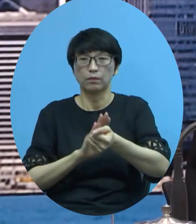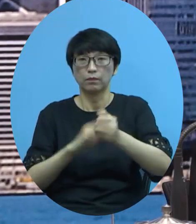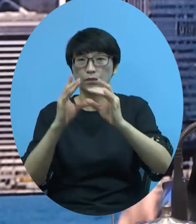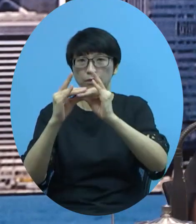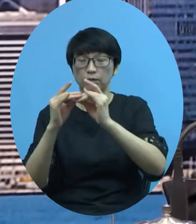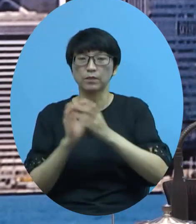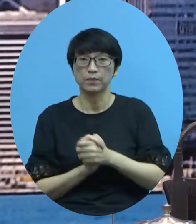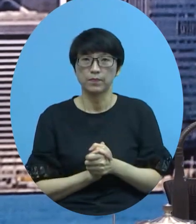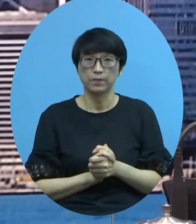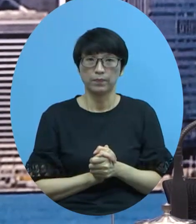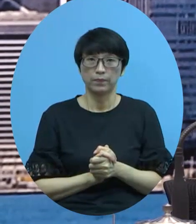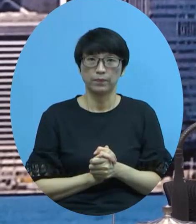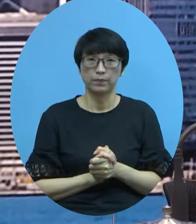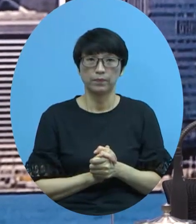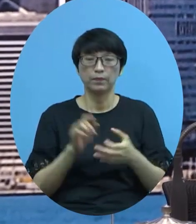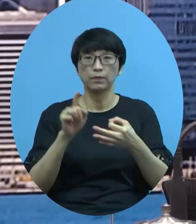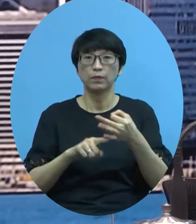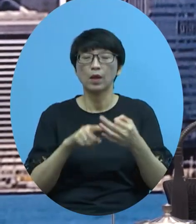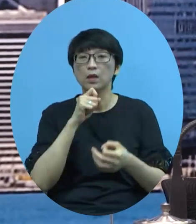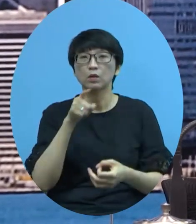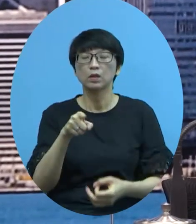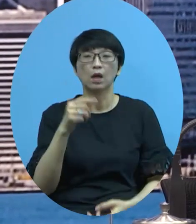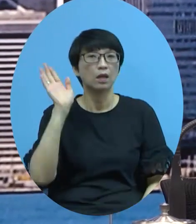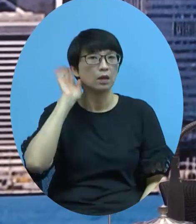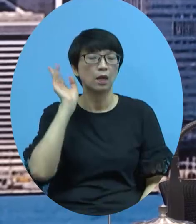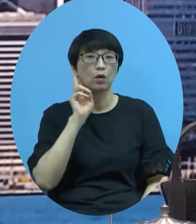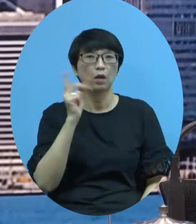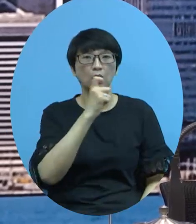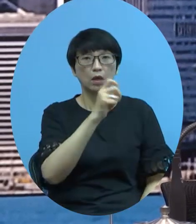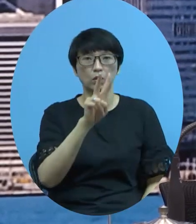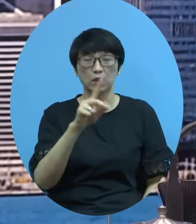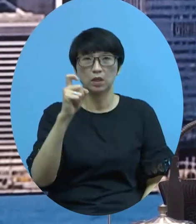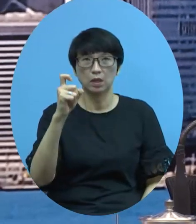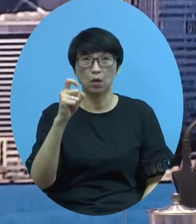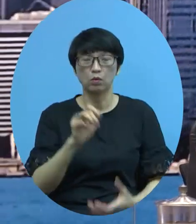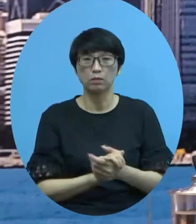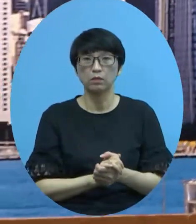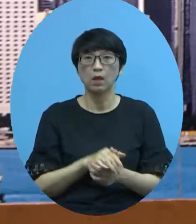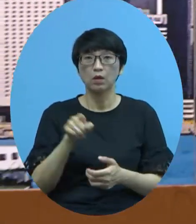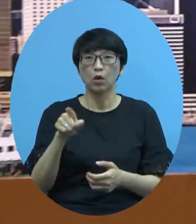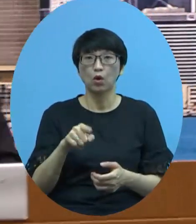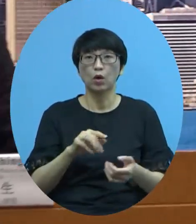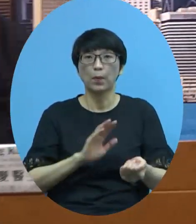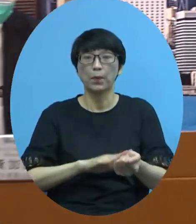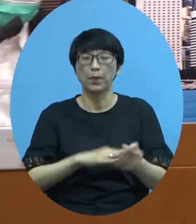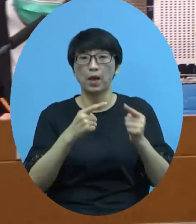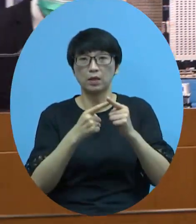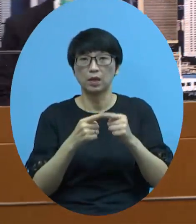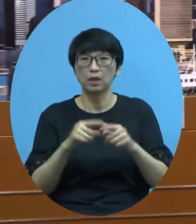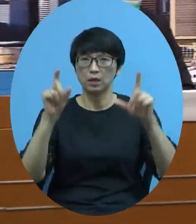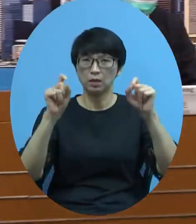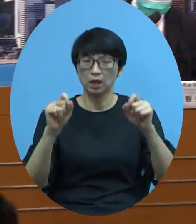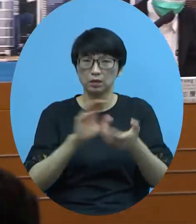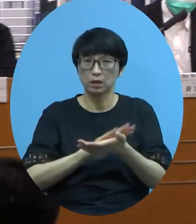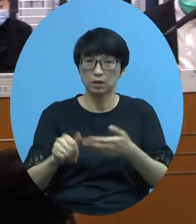下一位，嗰邊呢三個行中間嗰個信報，你好信報嘅。 首先想問翻關於一啲 case 啦，頭先提到嗰個929嗰一個患者咧，其實可唔可以搞翻清楚？其實